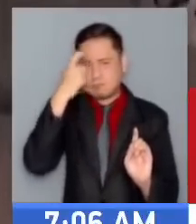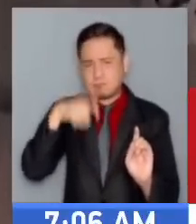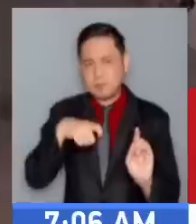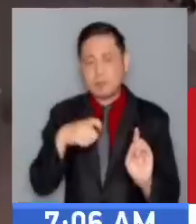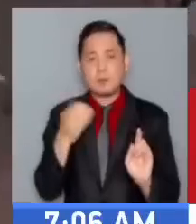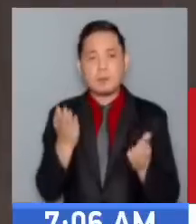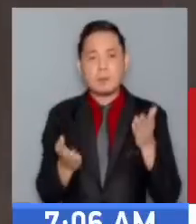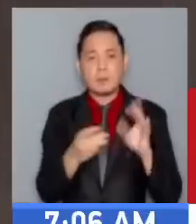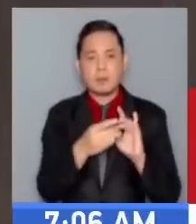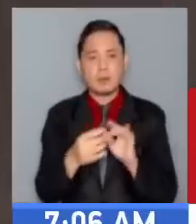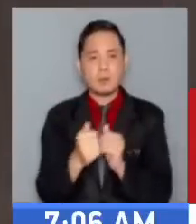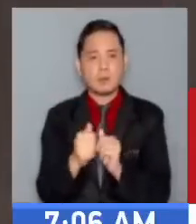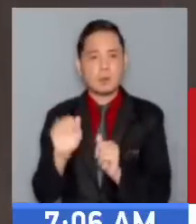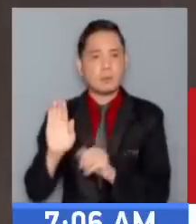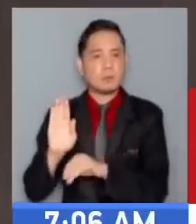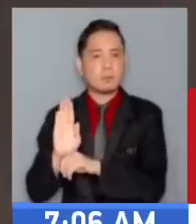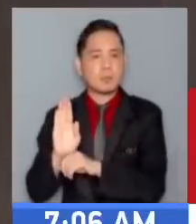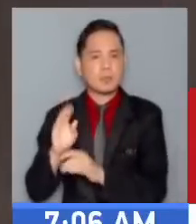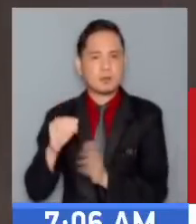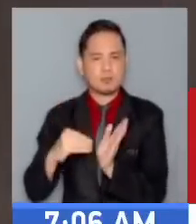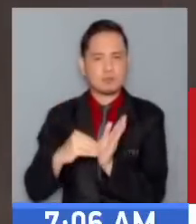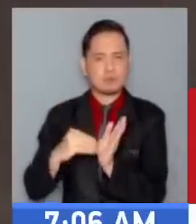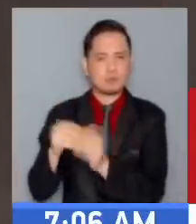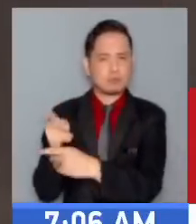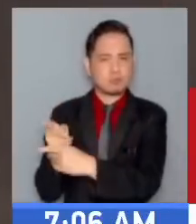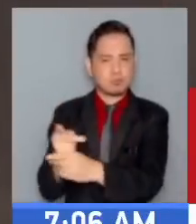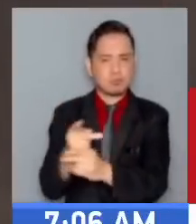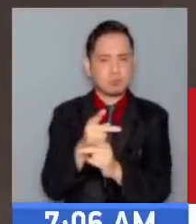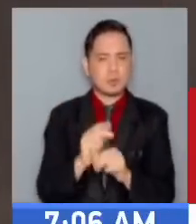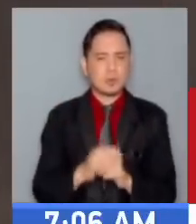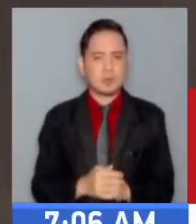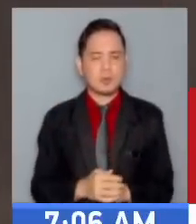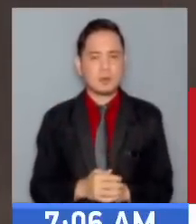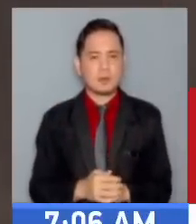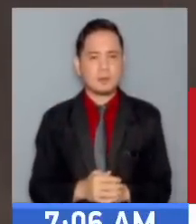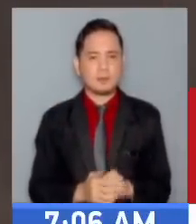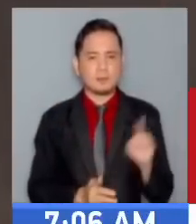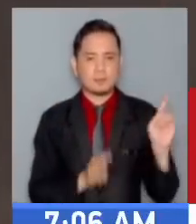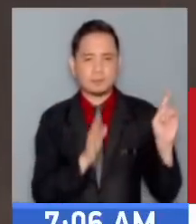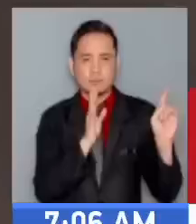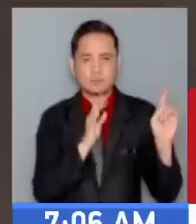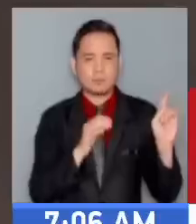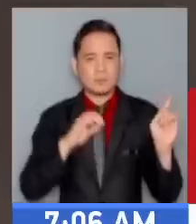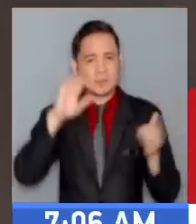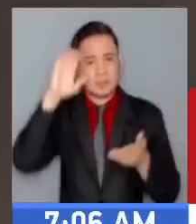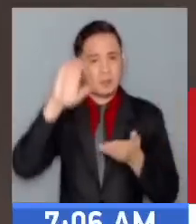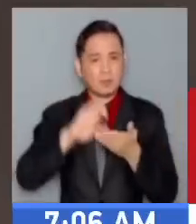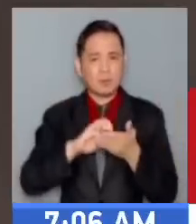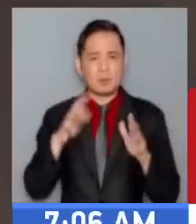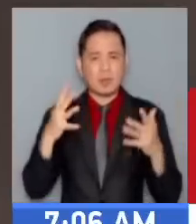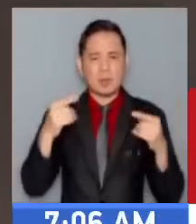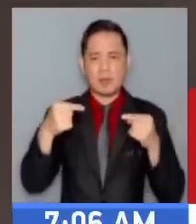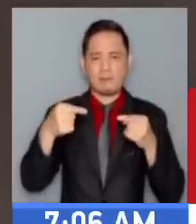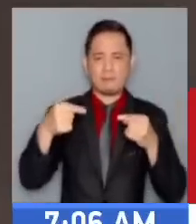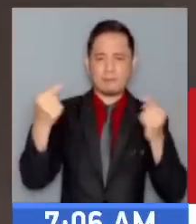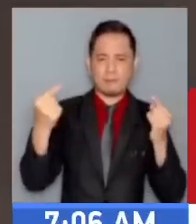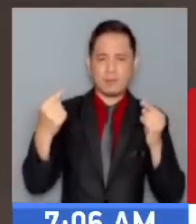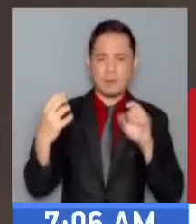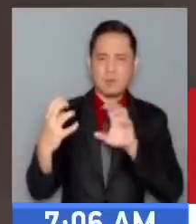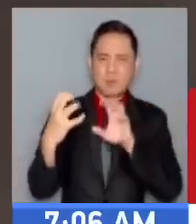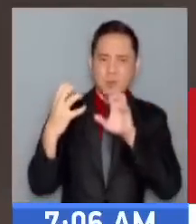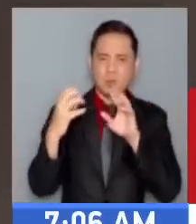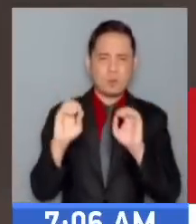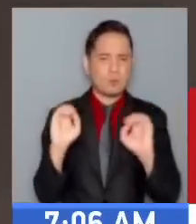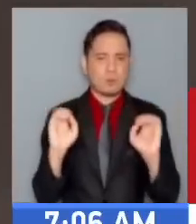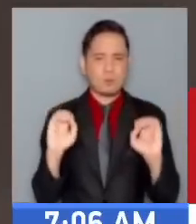na pagpapautang. Una sa lahat ang asawa ko, wala namang inaaway na tao yan. Walang kaaway, wala kang marinig dito